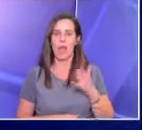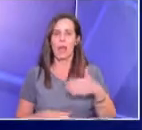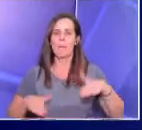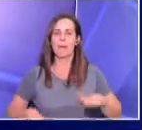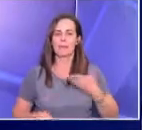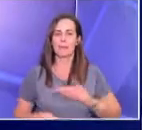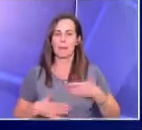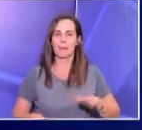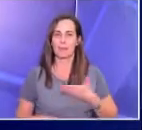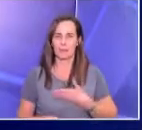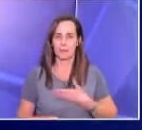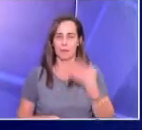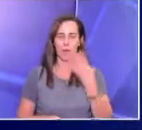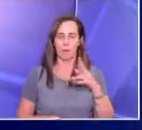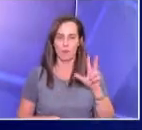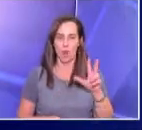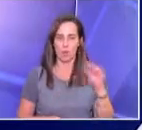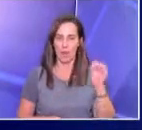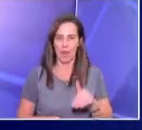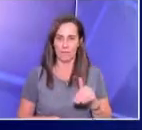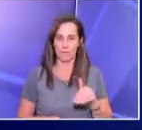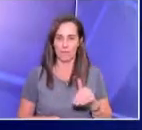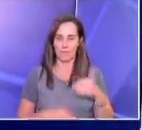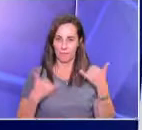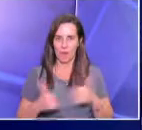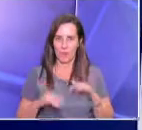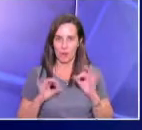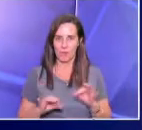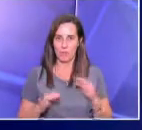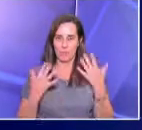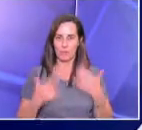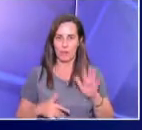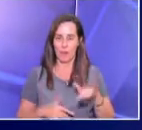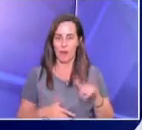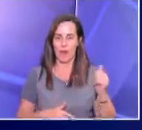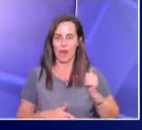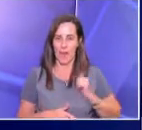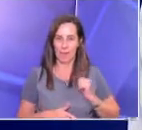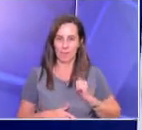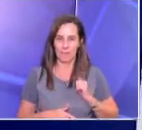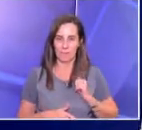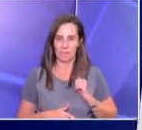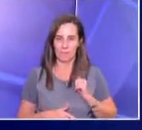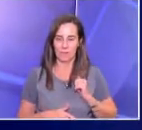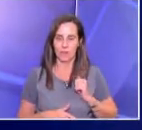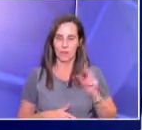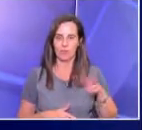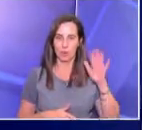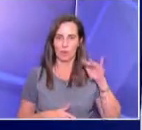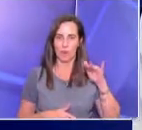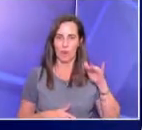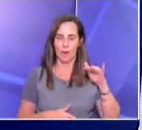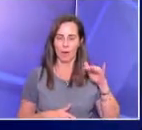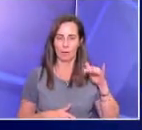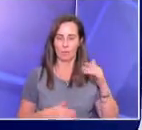קיבלתם למועצה? 43,000, וברגעים האלה ממש נספרים גם הקולות של החיילים, ויש עוד כמה